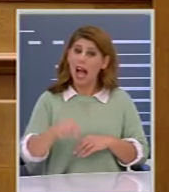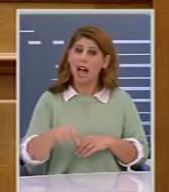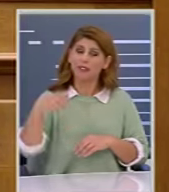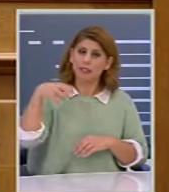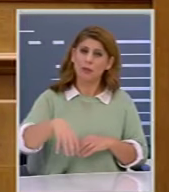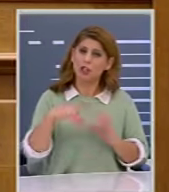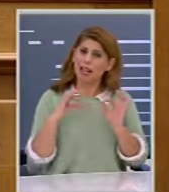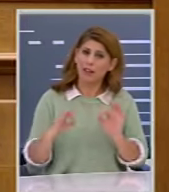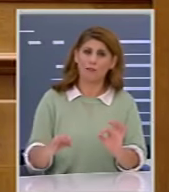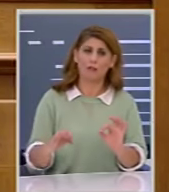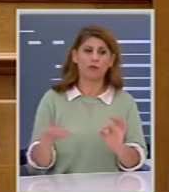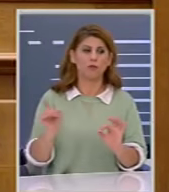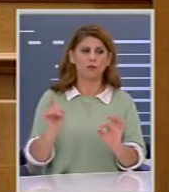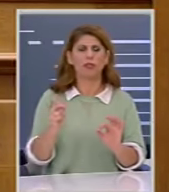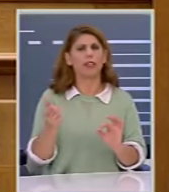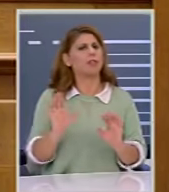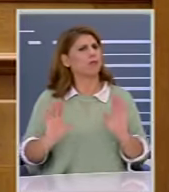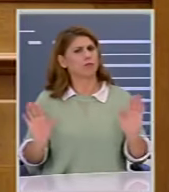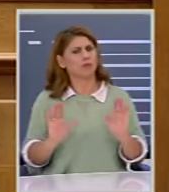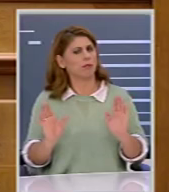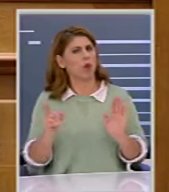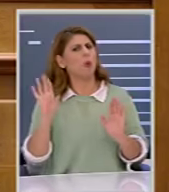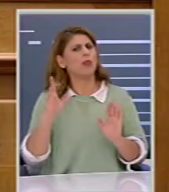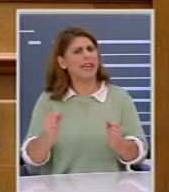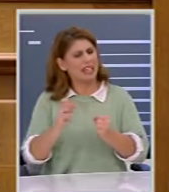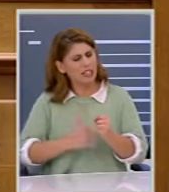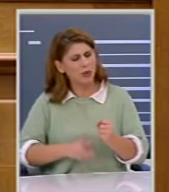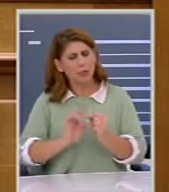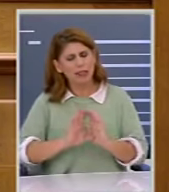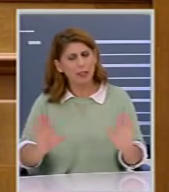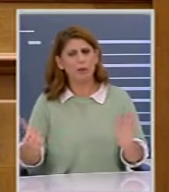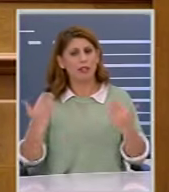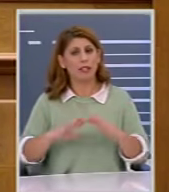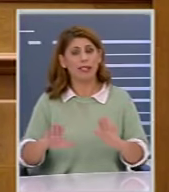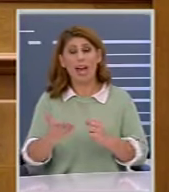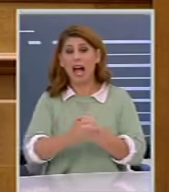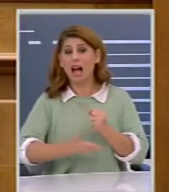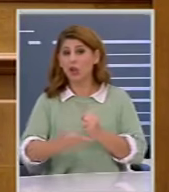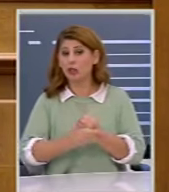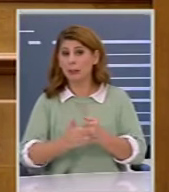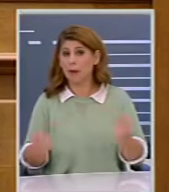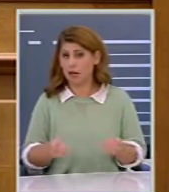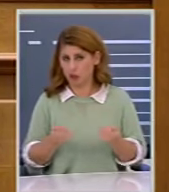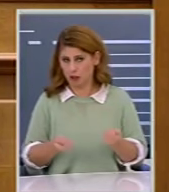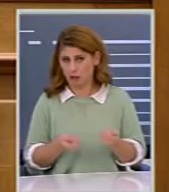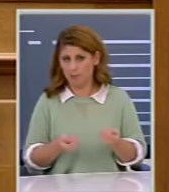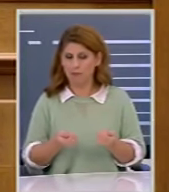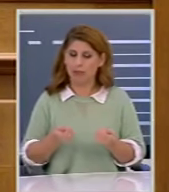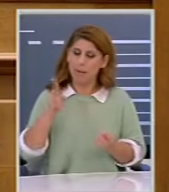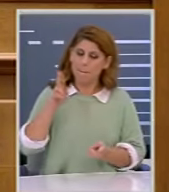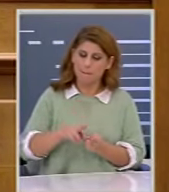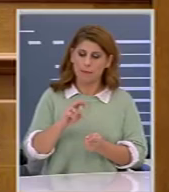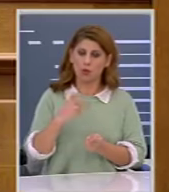περίοδο ακριβώς, που δεν ήταν ούτε κρίση, ούτε τίποτα, η αγροτική μας παραγωγή μειώθηκε